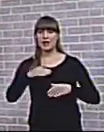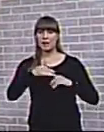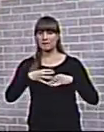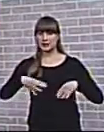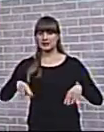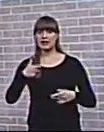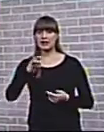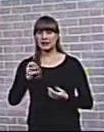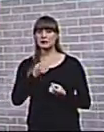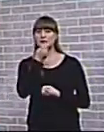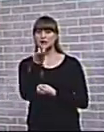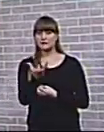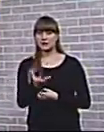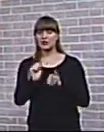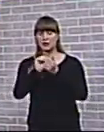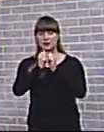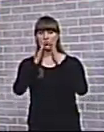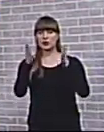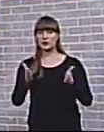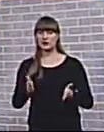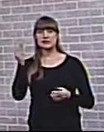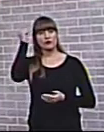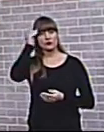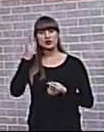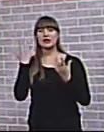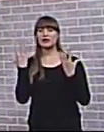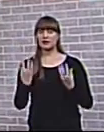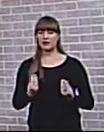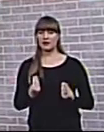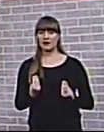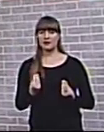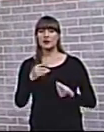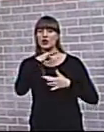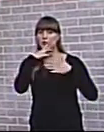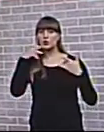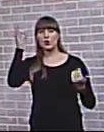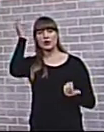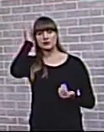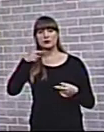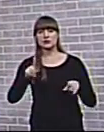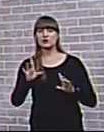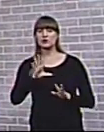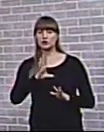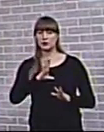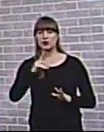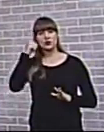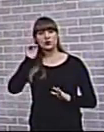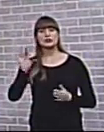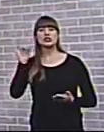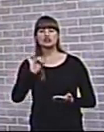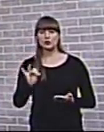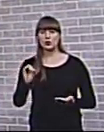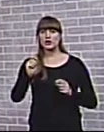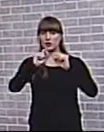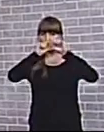Построение, гимн, цветы к подножию обелиска. Впечатление дня. Многое вспомнили из того, что было в курсе, ну, истории в